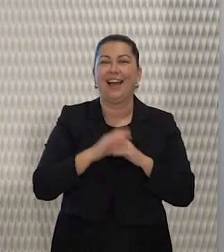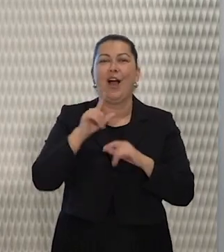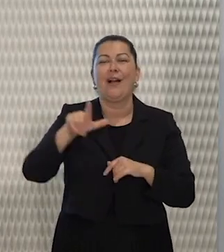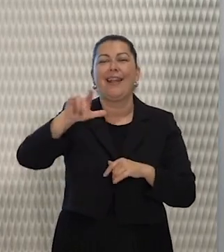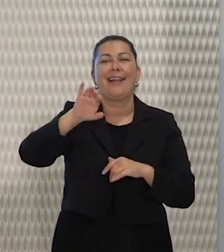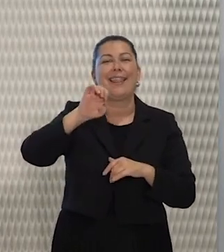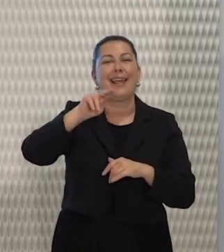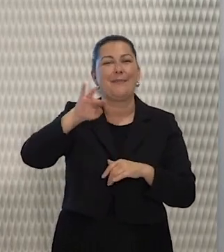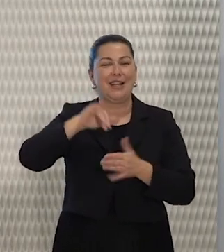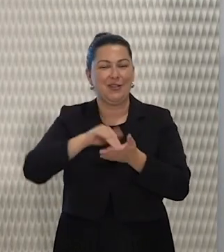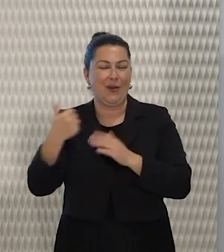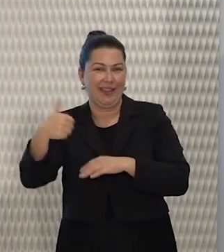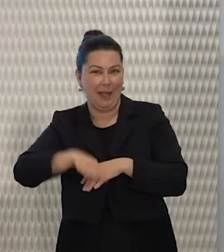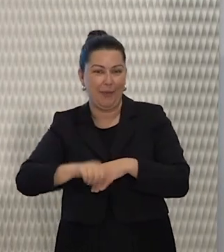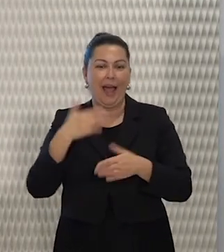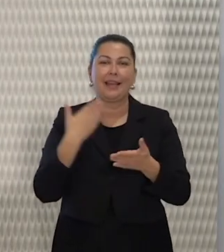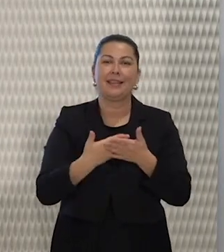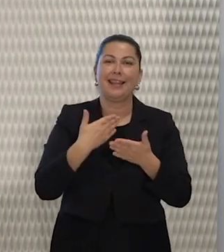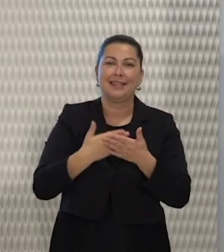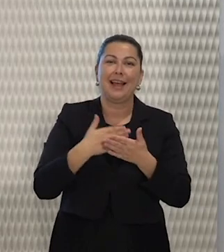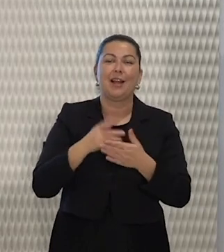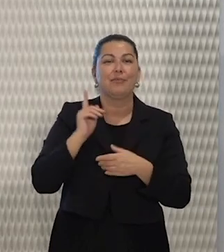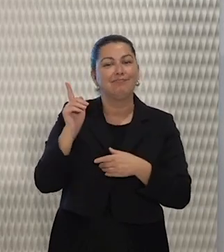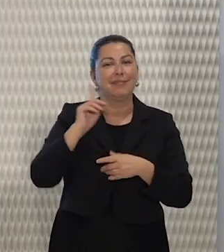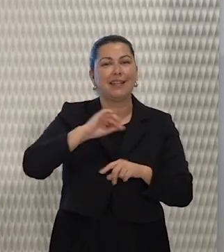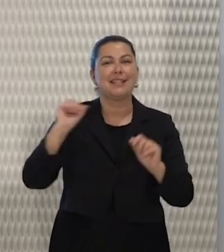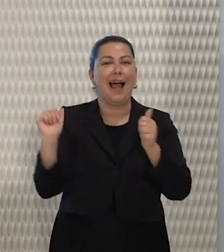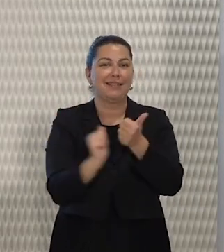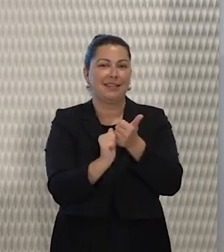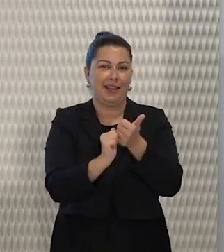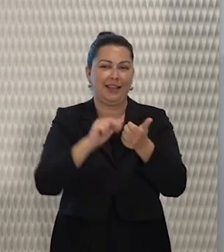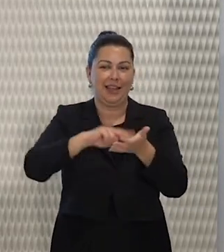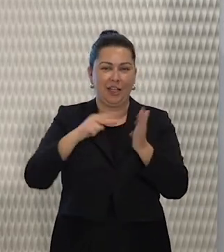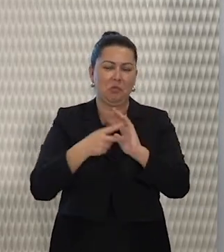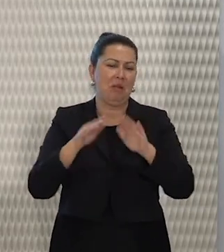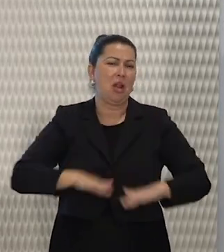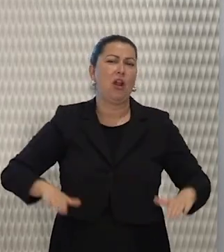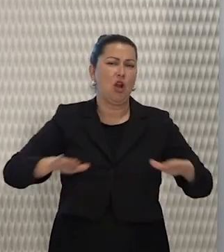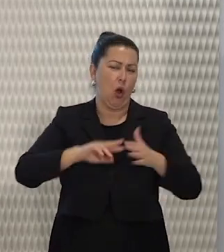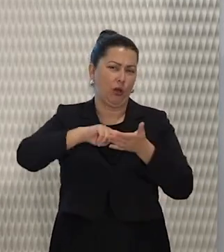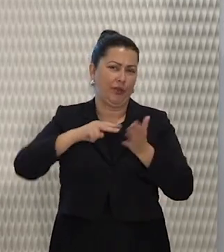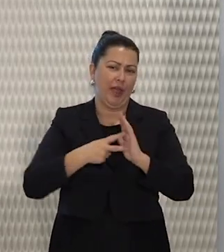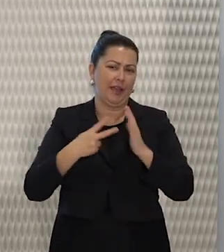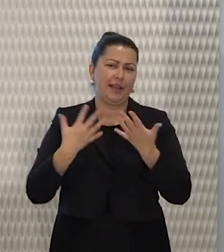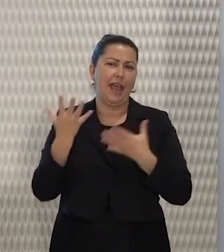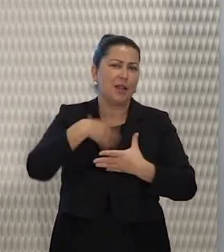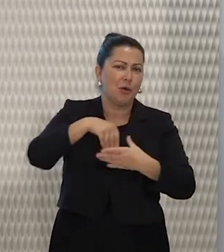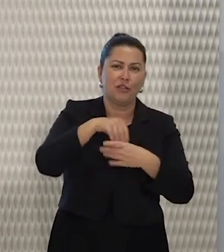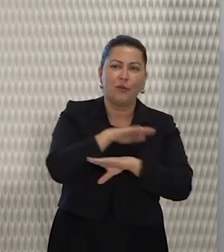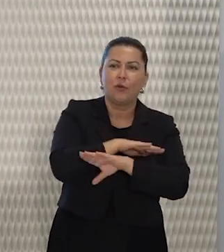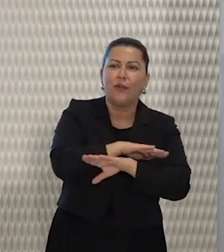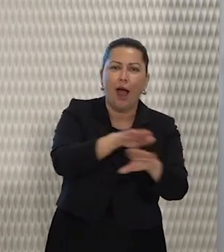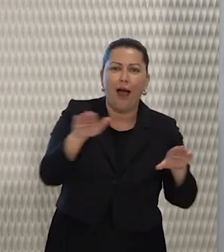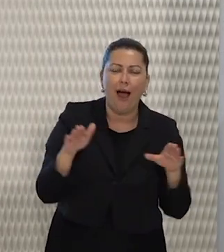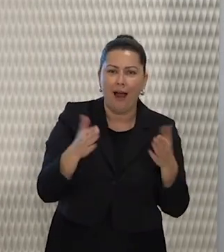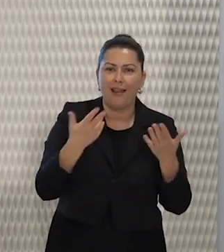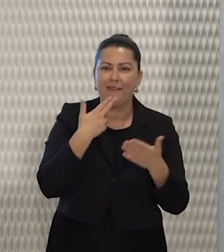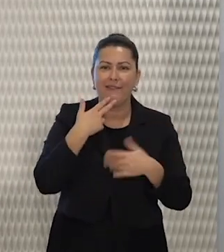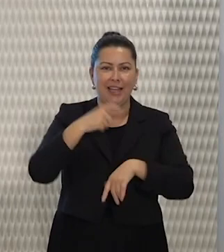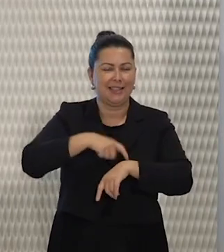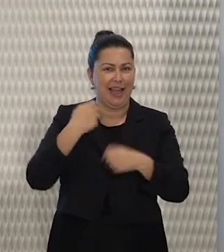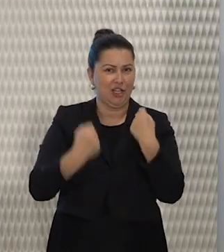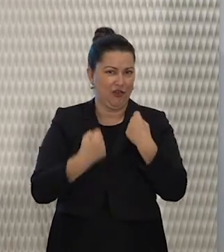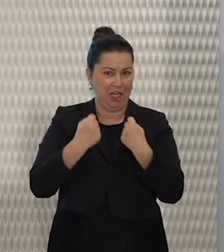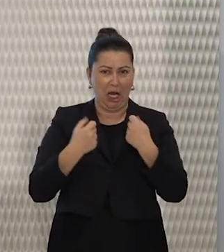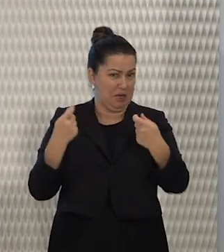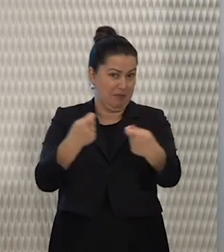Liam ist ja noch mit dabei. Das ist eine assistierende Technologie, Low-Tech, die inklusiv ist und für alle, die ein bisschen Schwierigkeiten mit der